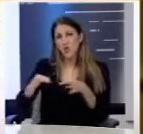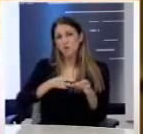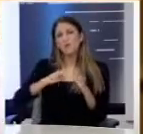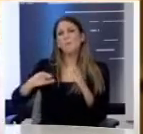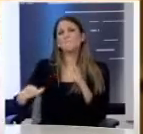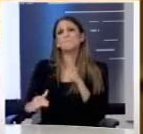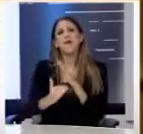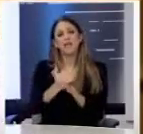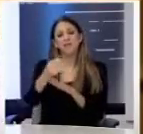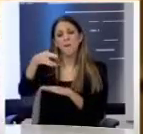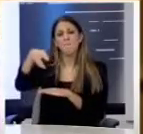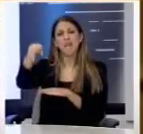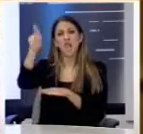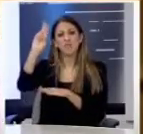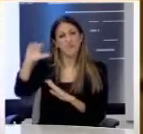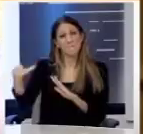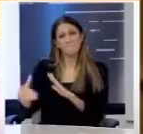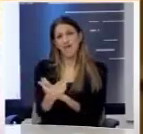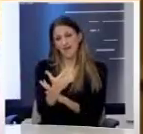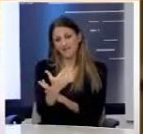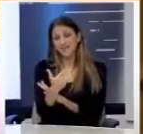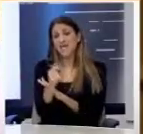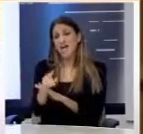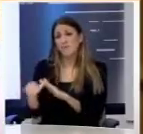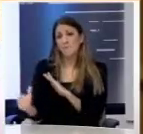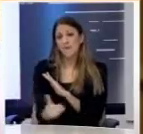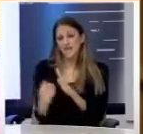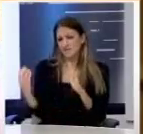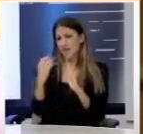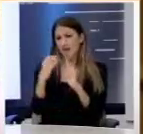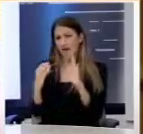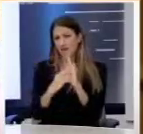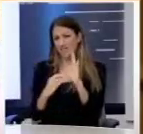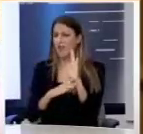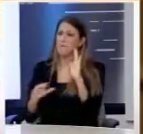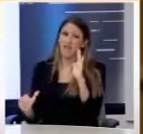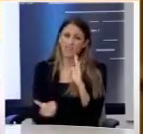περάσει με μεγάλη πλειοψηφία επί της αρχής και θα περάσουν και τα κρίσιμα άρθρα του, είτε